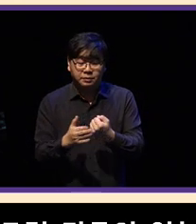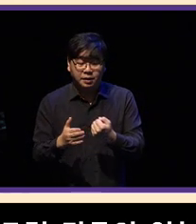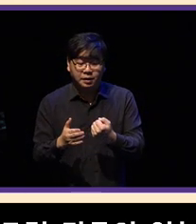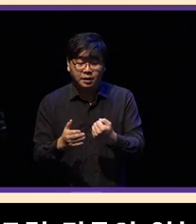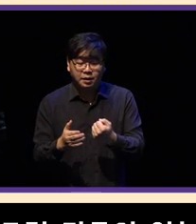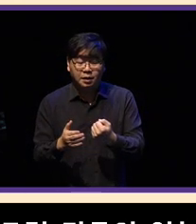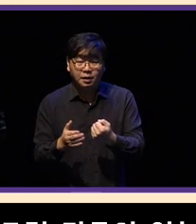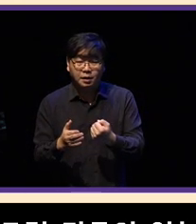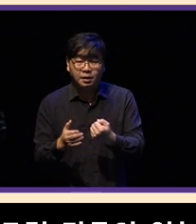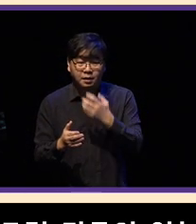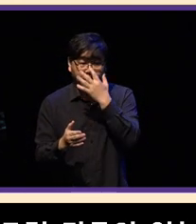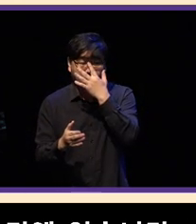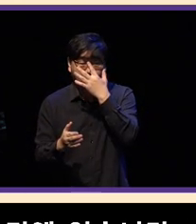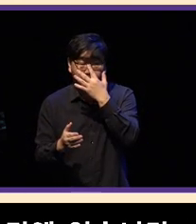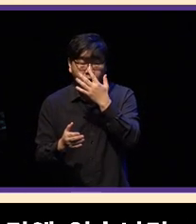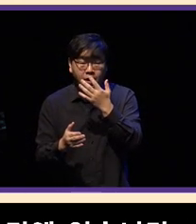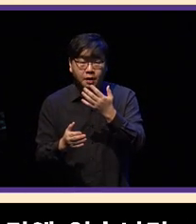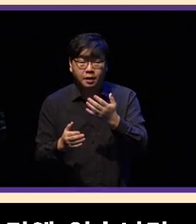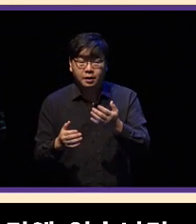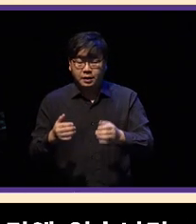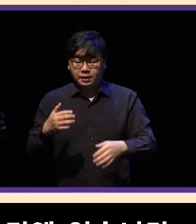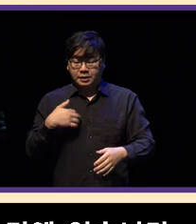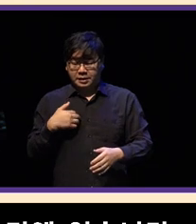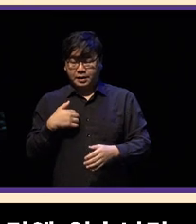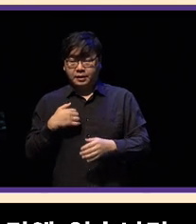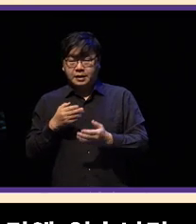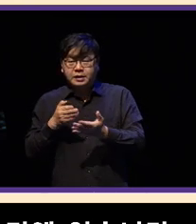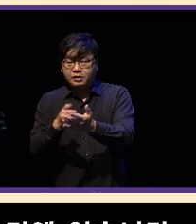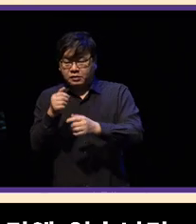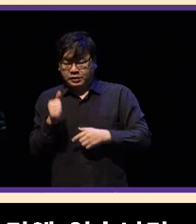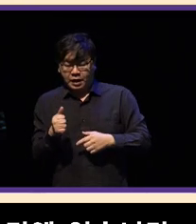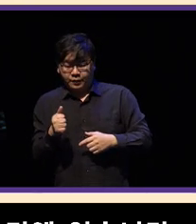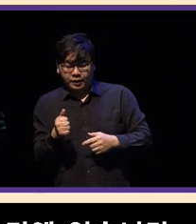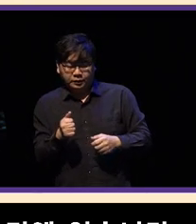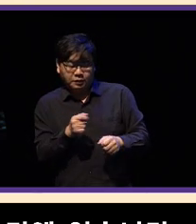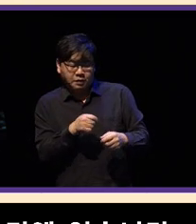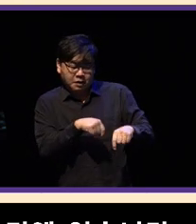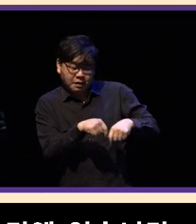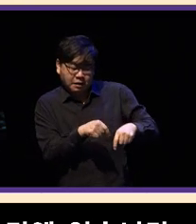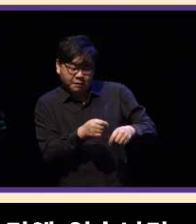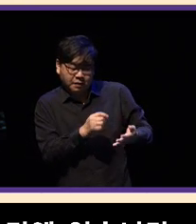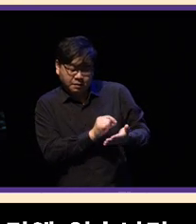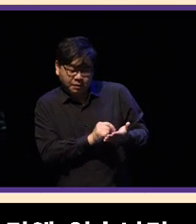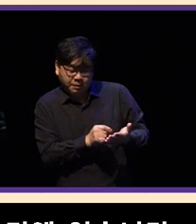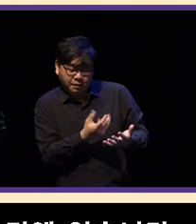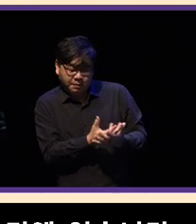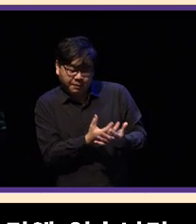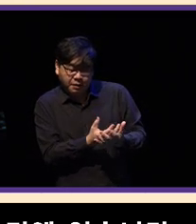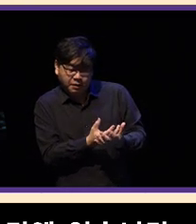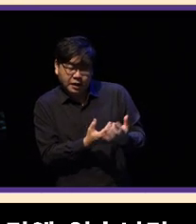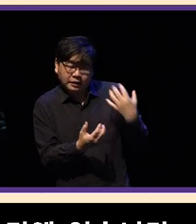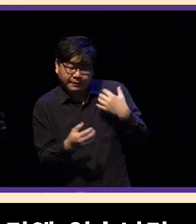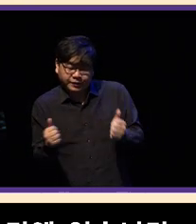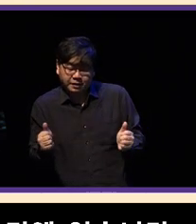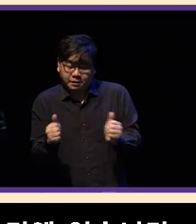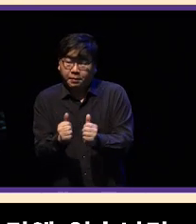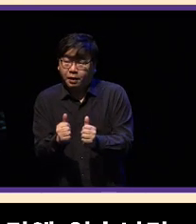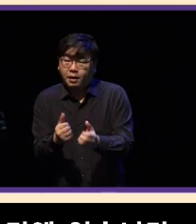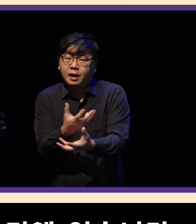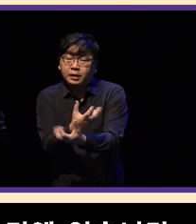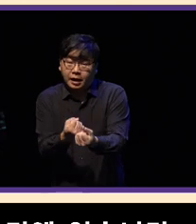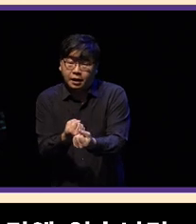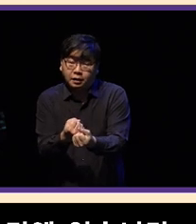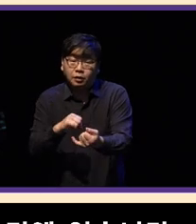계약을 맺으시겠지만 신청자 본인과 행정 인력 간에는 협약이 필수고 저희가 지원 신청서에는 간략한